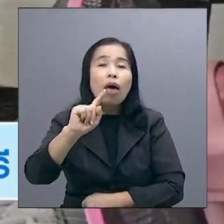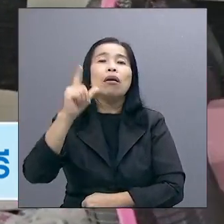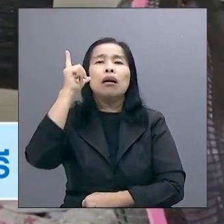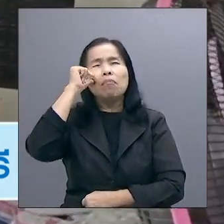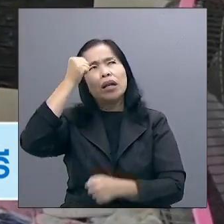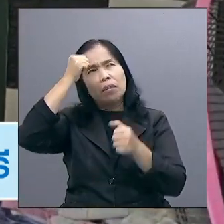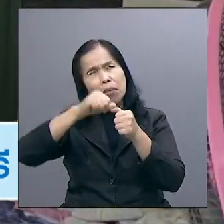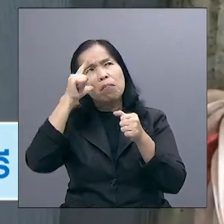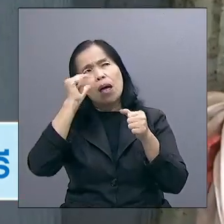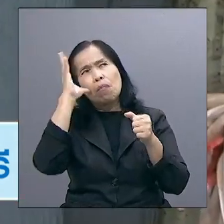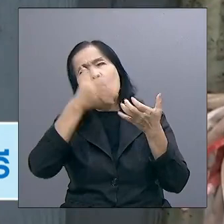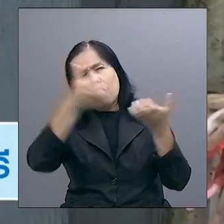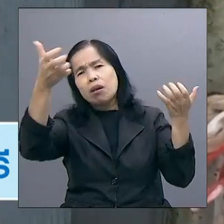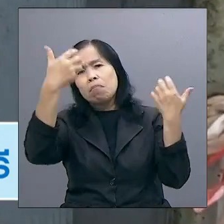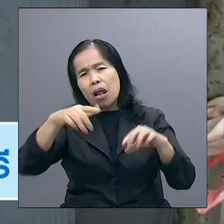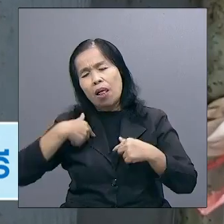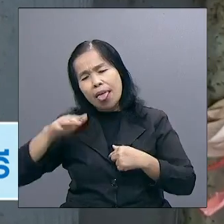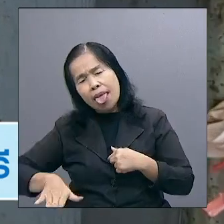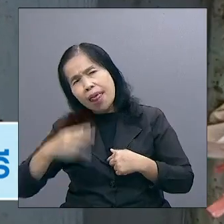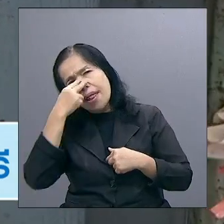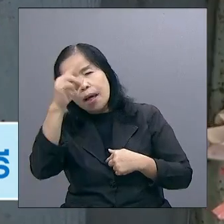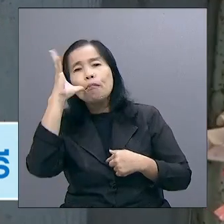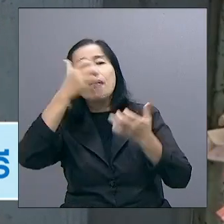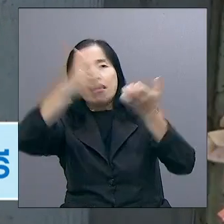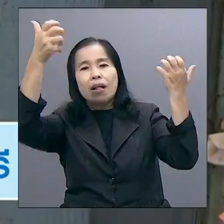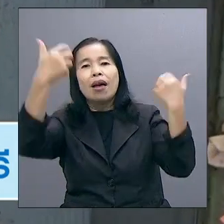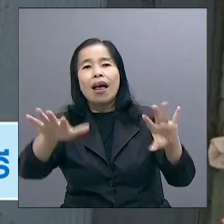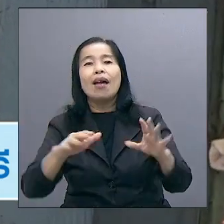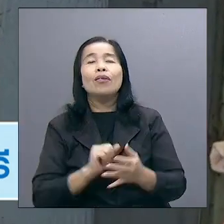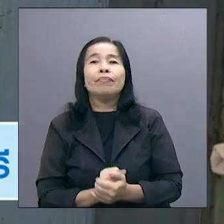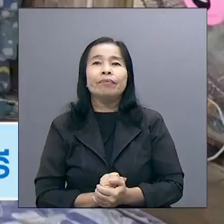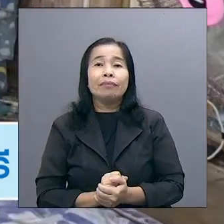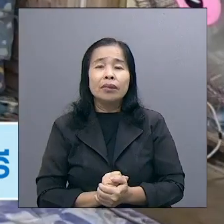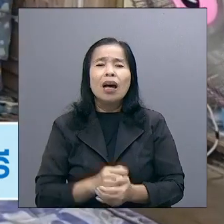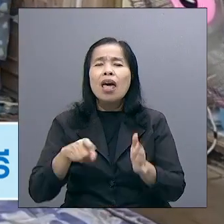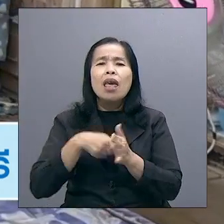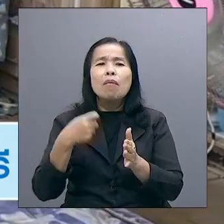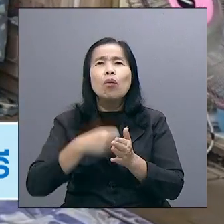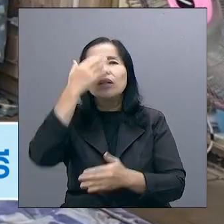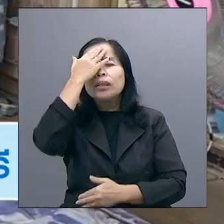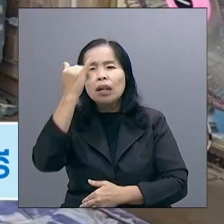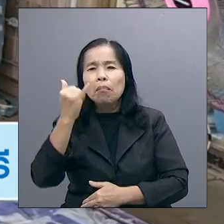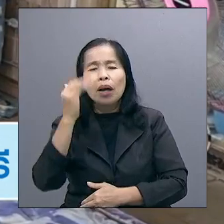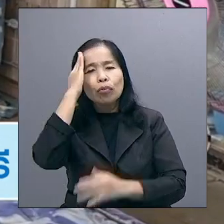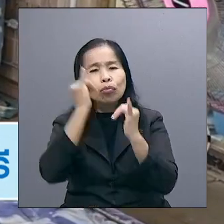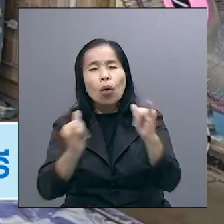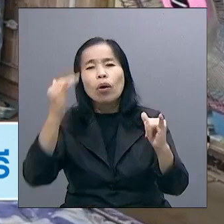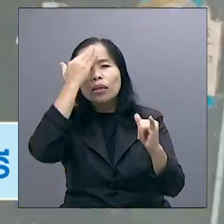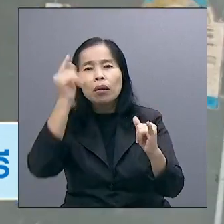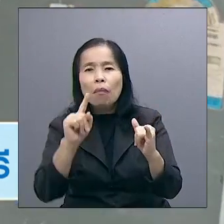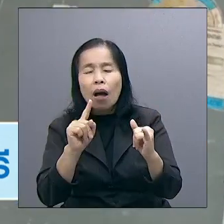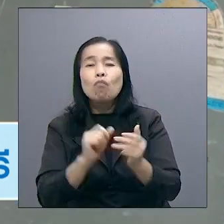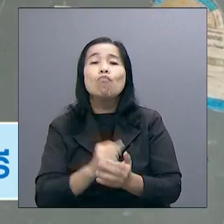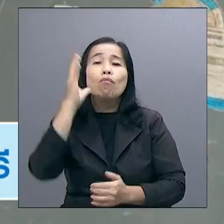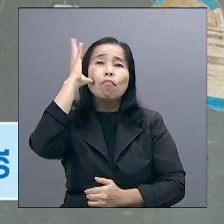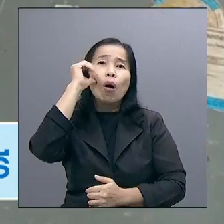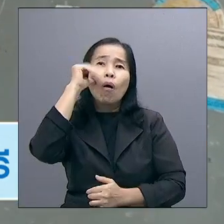ายากทางกบคณพ่อตั้งแต่เธอยัตัวเล็กๆอยู่เลยส่นสาเหตุทต้องมาปลูกเพิงพักอศัยอยู่ที่นี่เนื่จาก